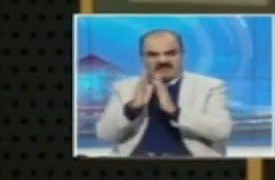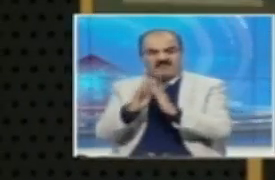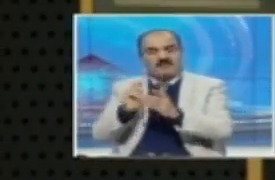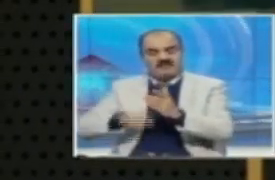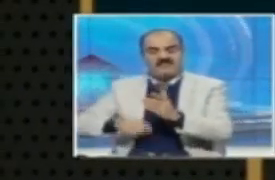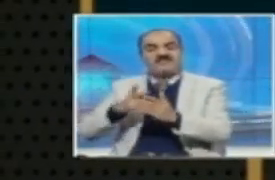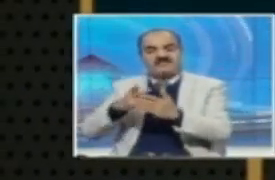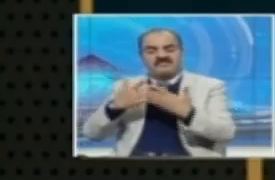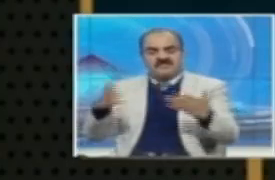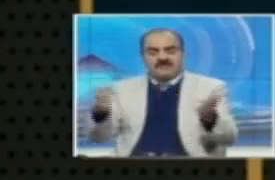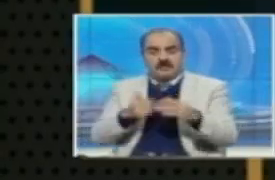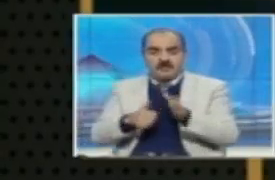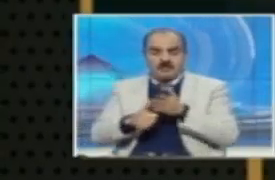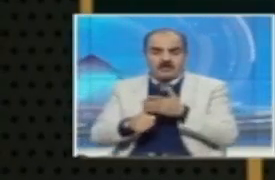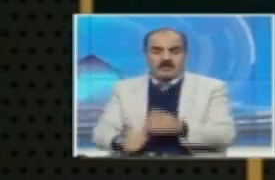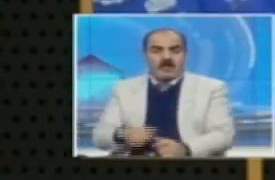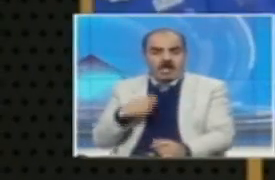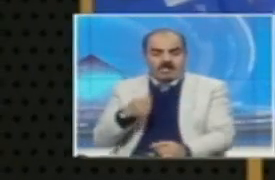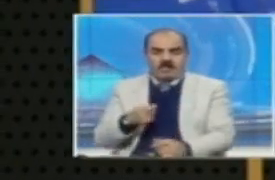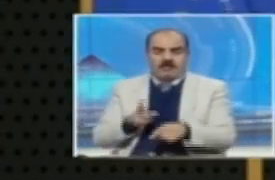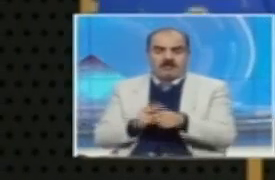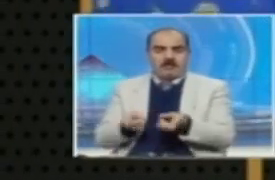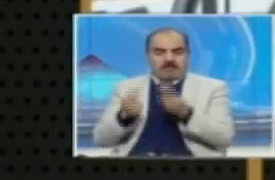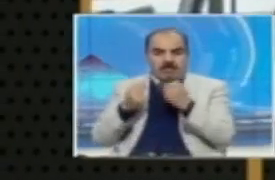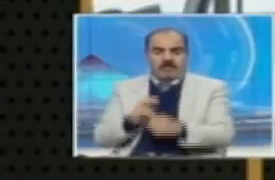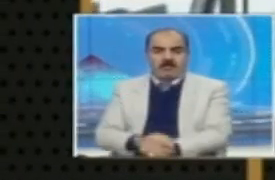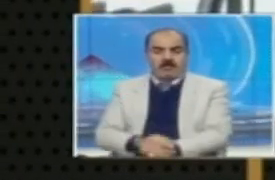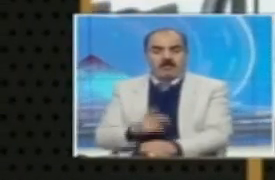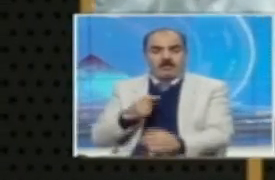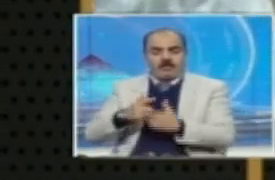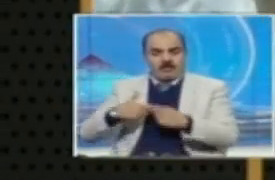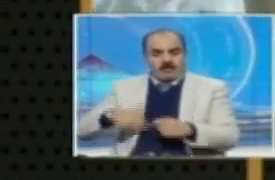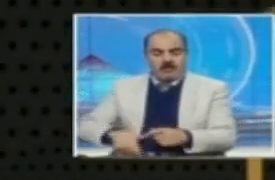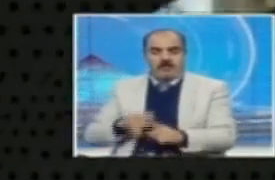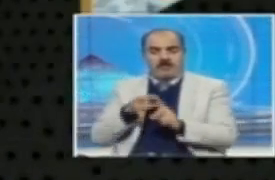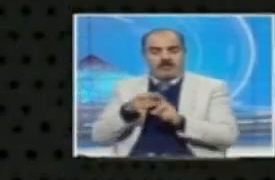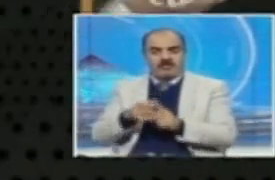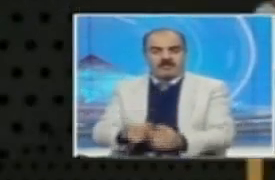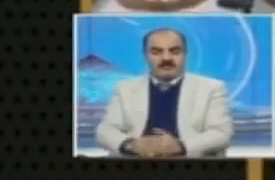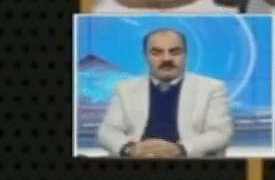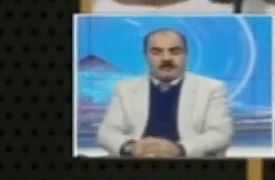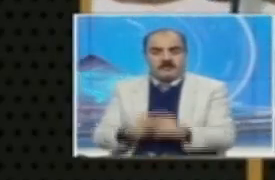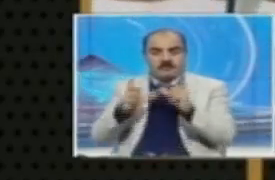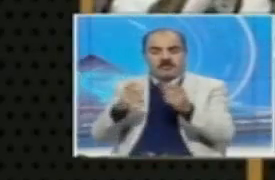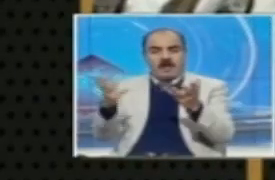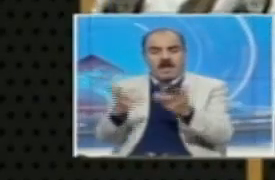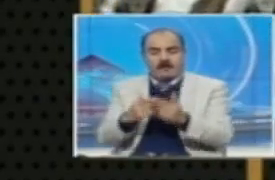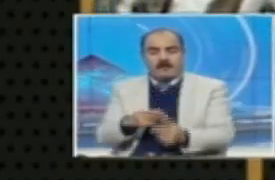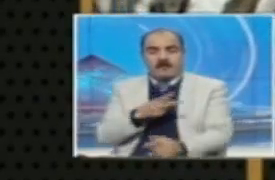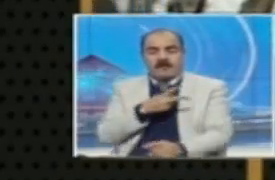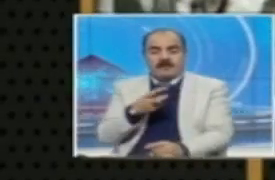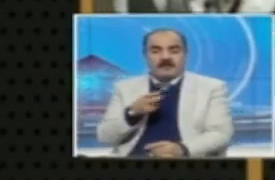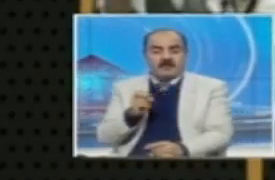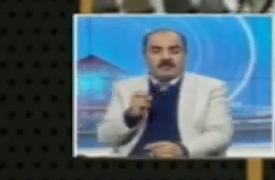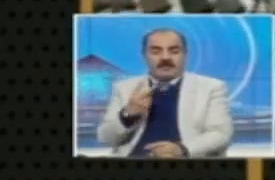من القضايا أبرزها قتل وسرقة وسلاح ومخدرات، وضبط معهم